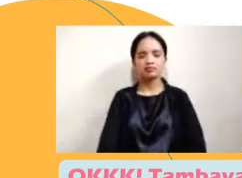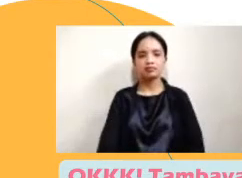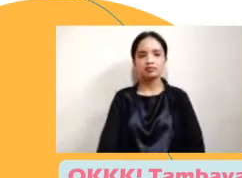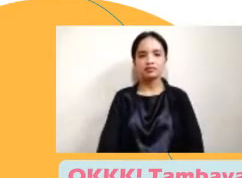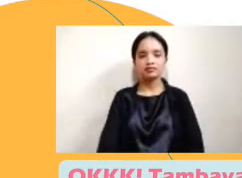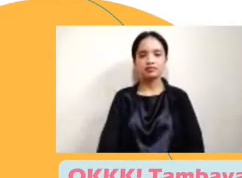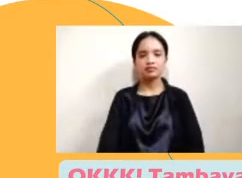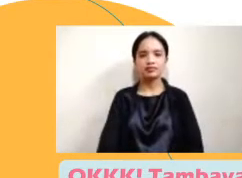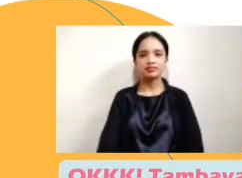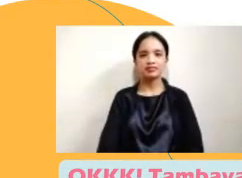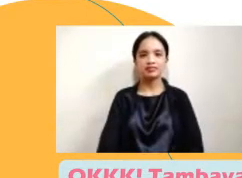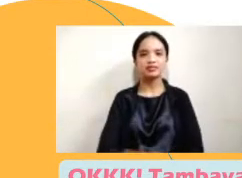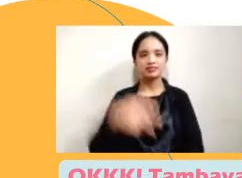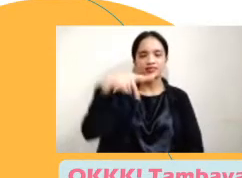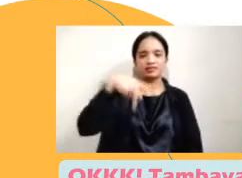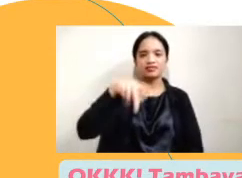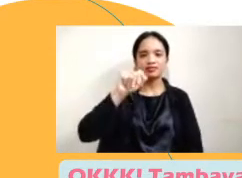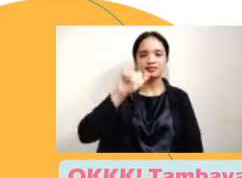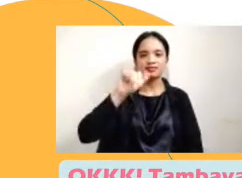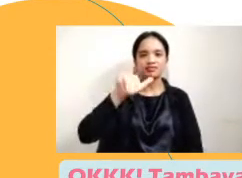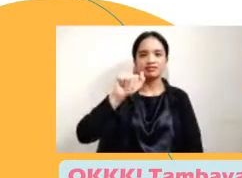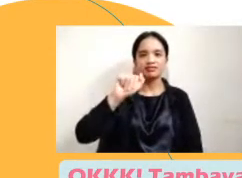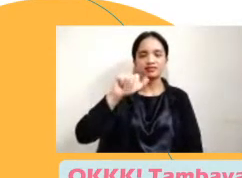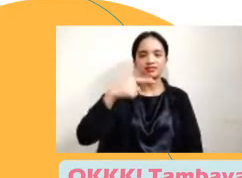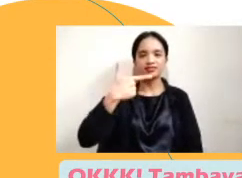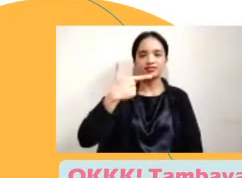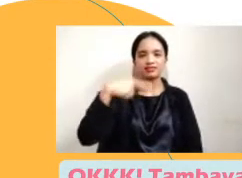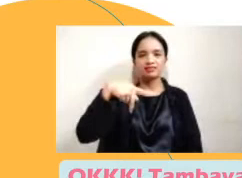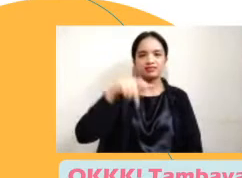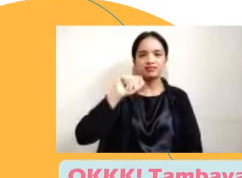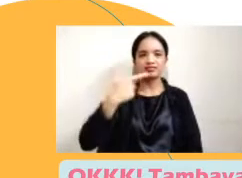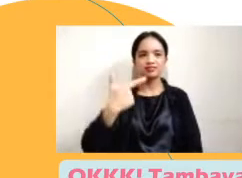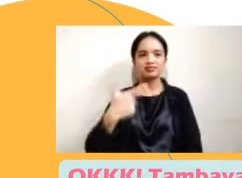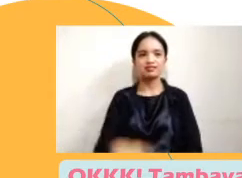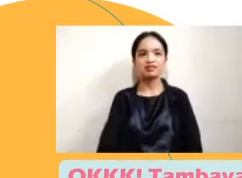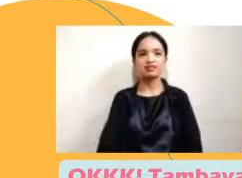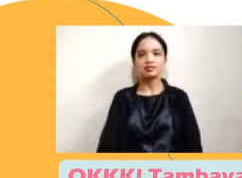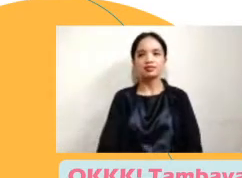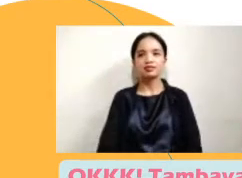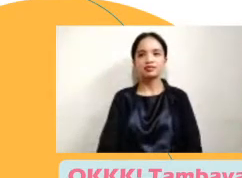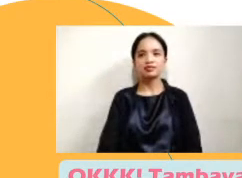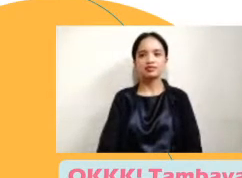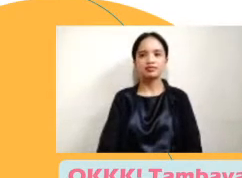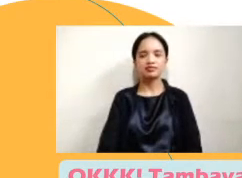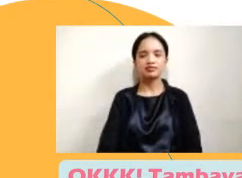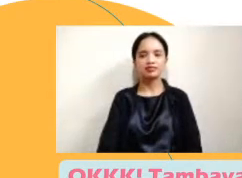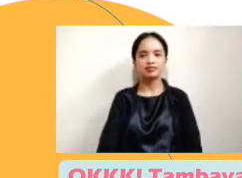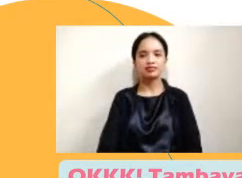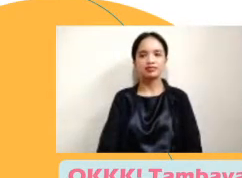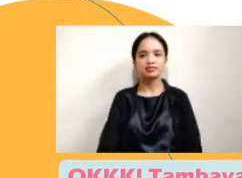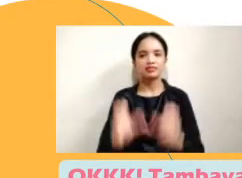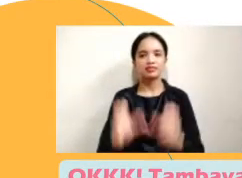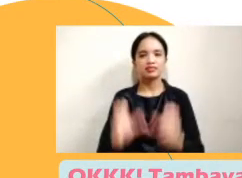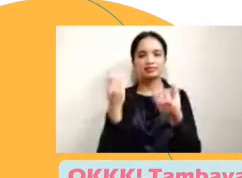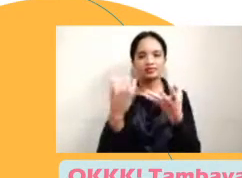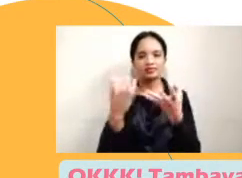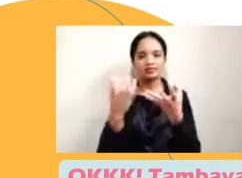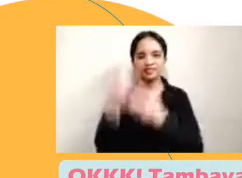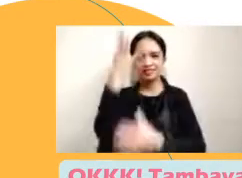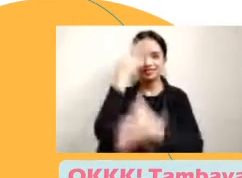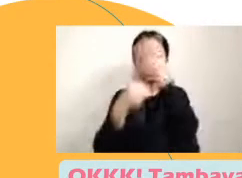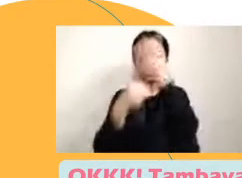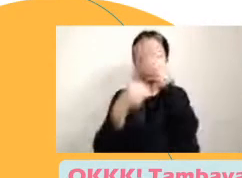Payagpag. Ganda ng payagpag, ah. Payag. Ang ganda ng... Yan, payagpag. Dami ko pong natututunan. Dami ko ding natutunan